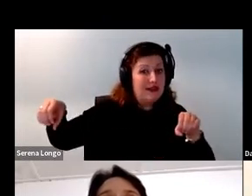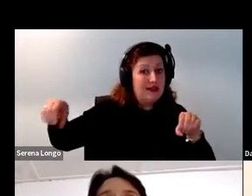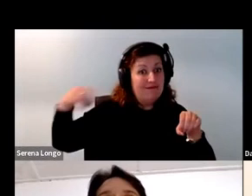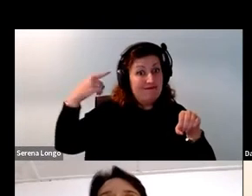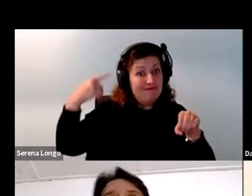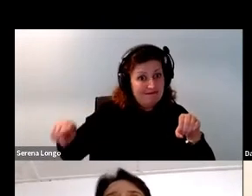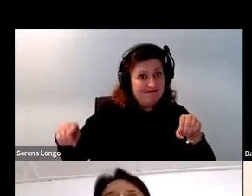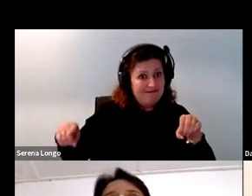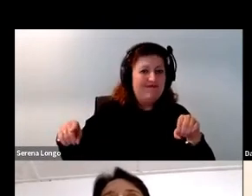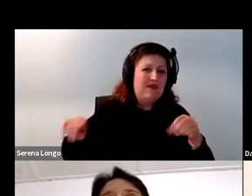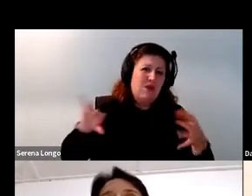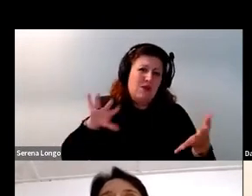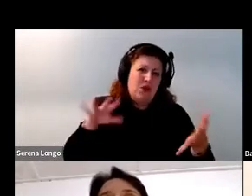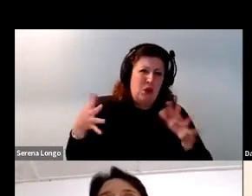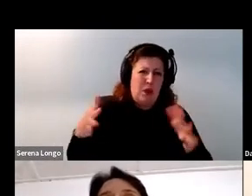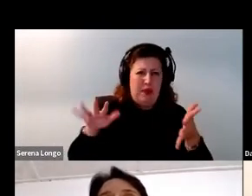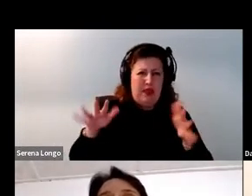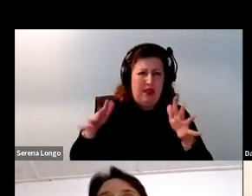rispondere,